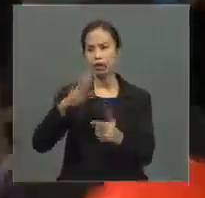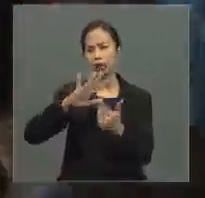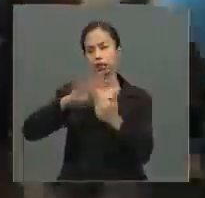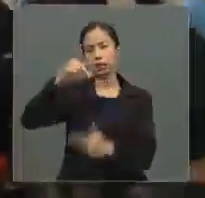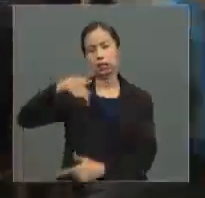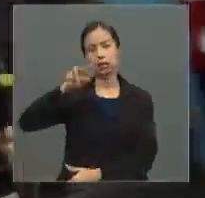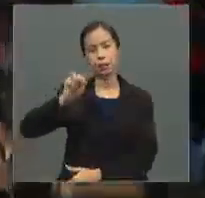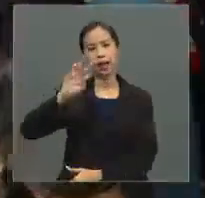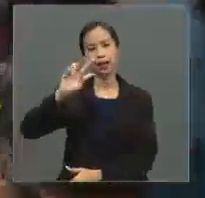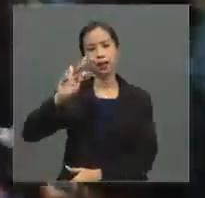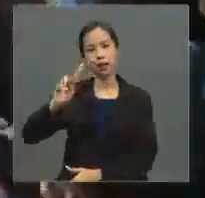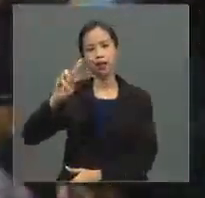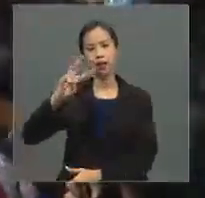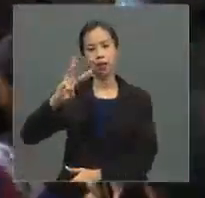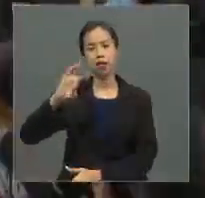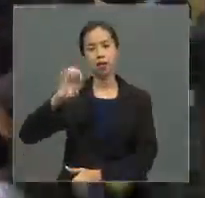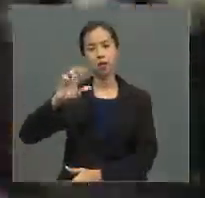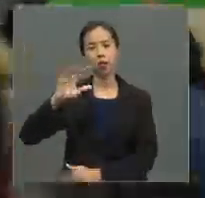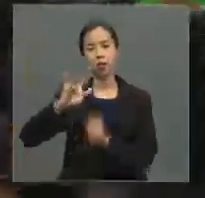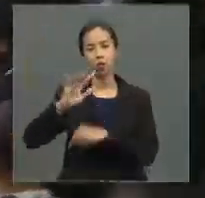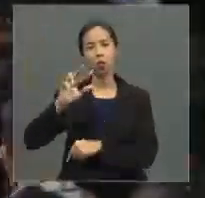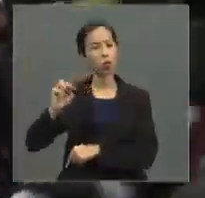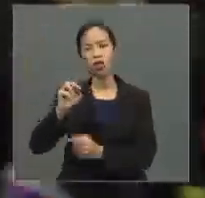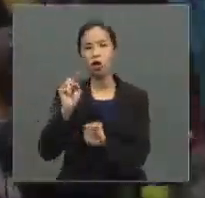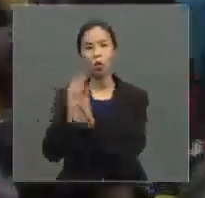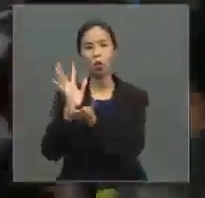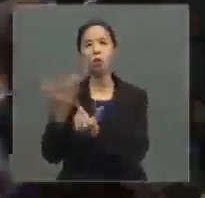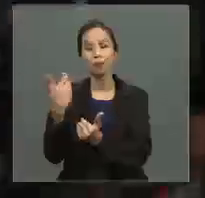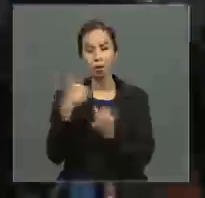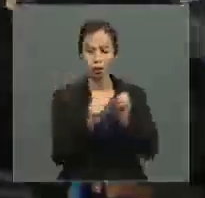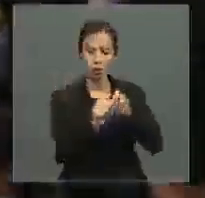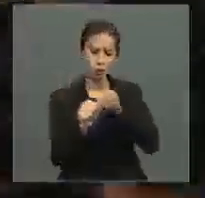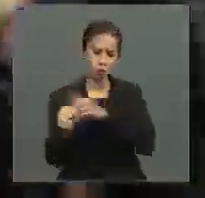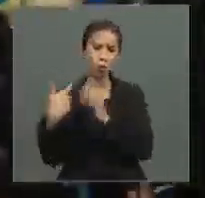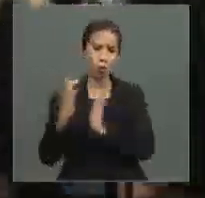ชมรมพบเพียงแกนนำและแนวร่วมบางส่วนเท่านั้นนะคะอ่ะ